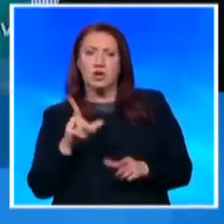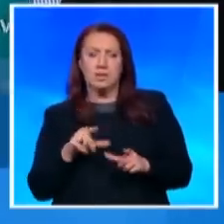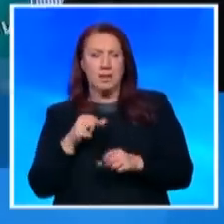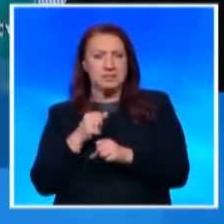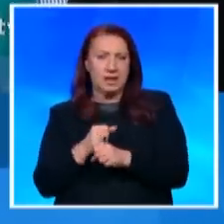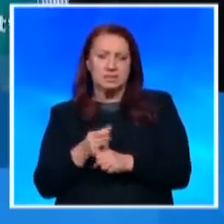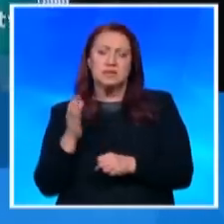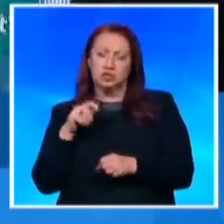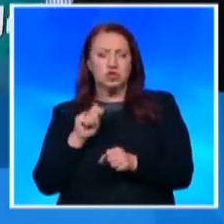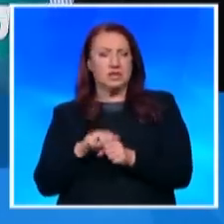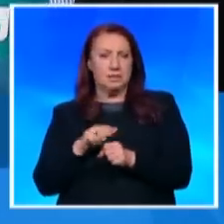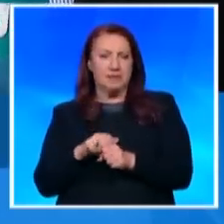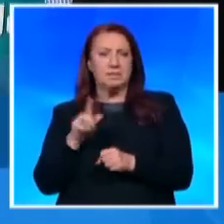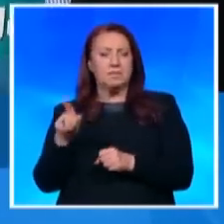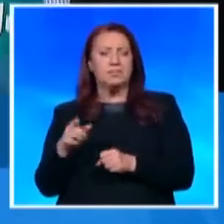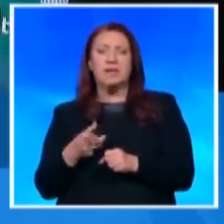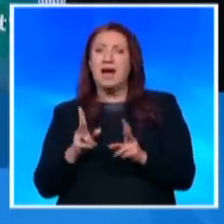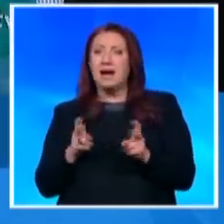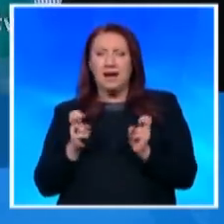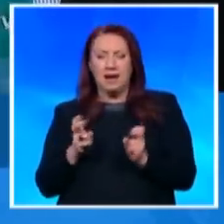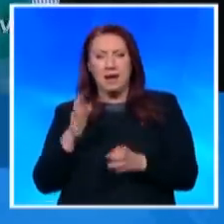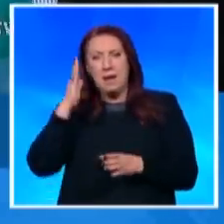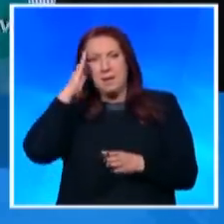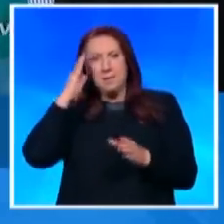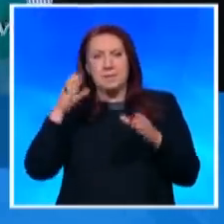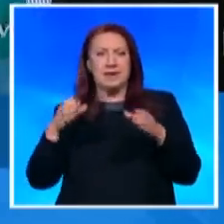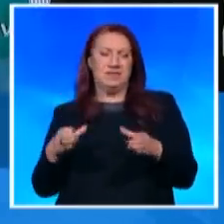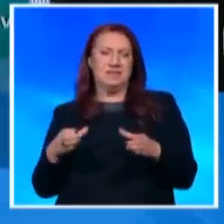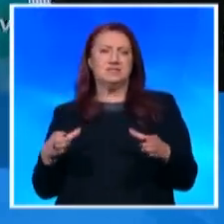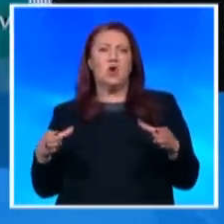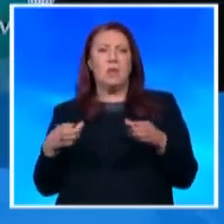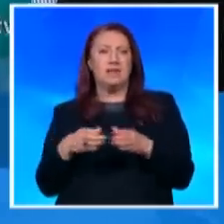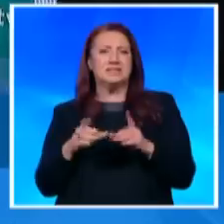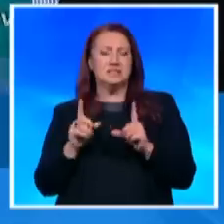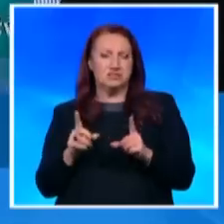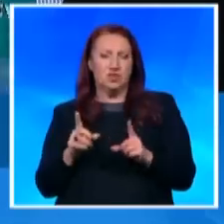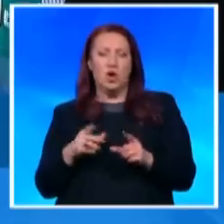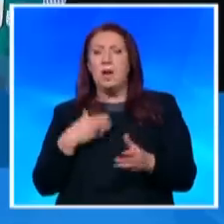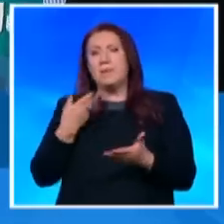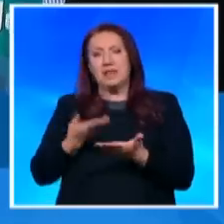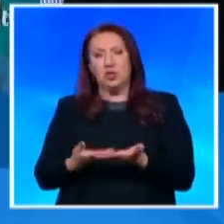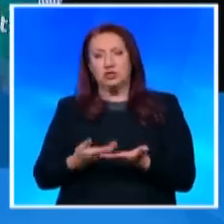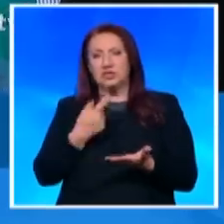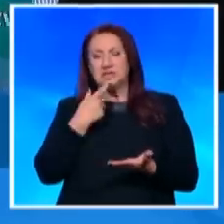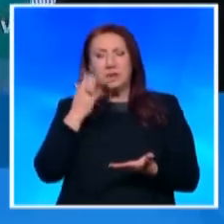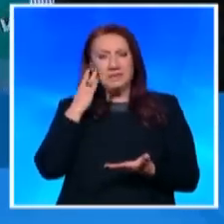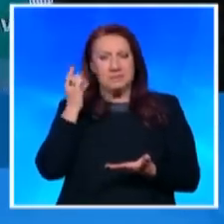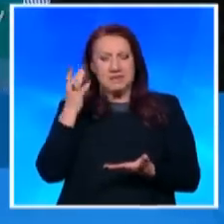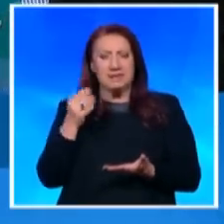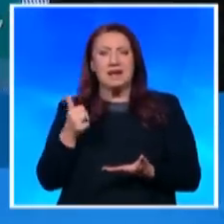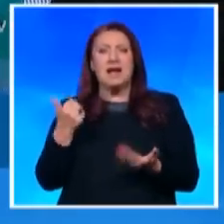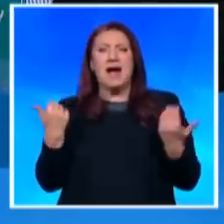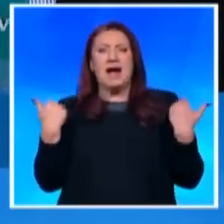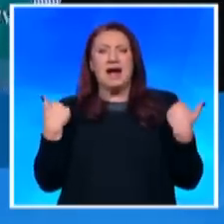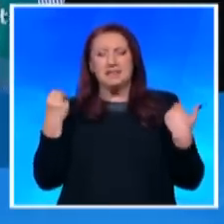е правителство на малцинството с кандидат за премиер академик Николай Денков. А междувременно, в почивните дни